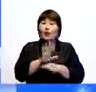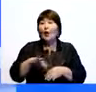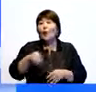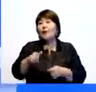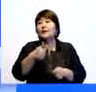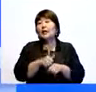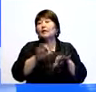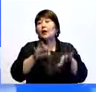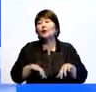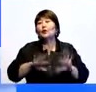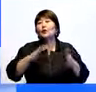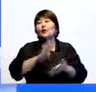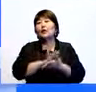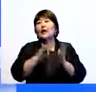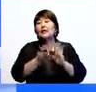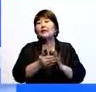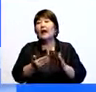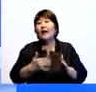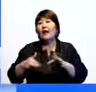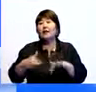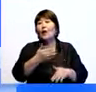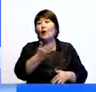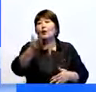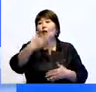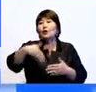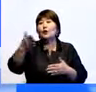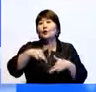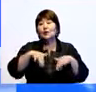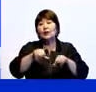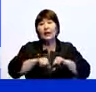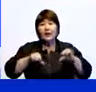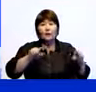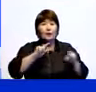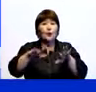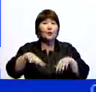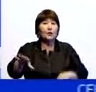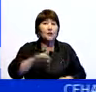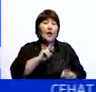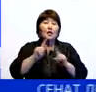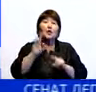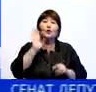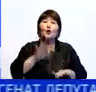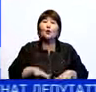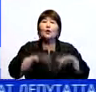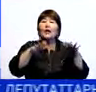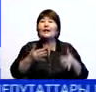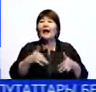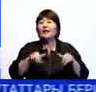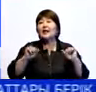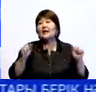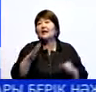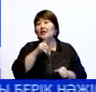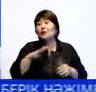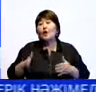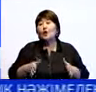облыс әкімнің төрағалық мен төтенше жағдайлардың алдын алу және оларды жою жөніндегі комиссия отырысы өтті. Жиында су тасқынының алдын алу, қыс